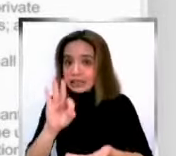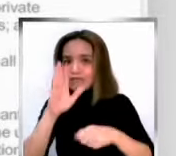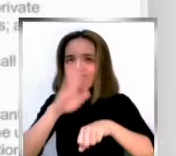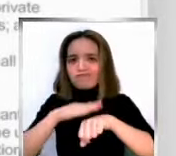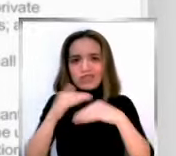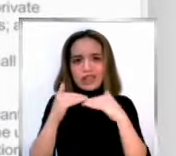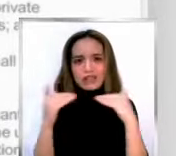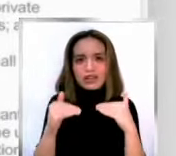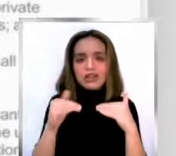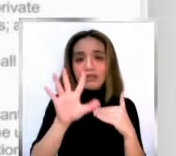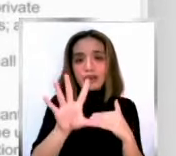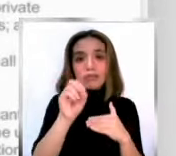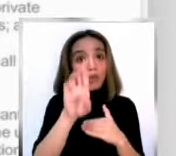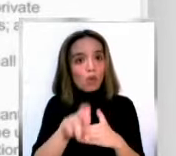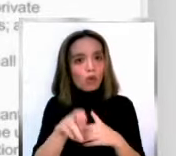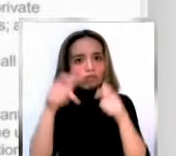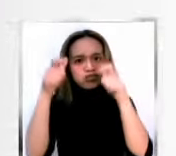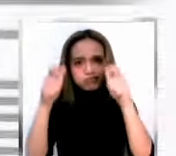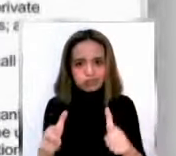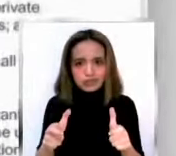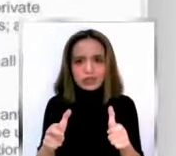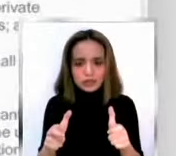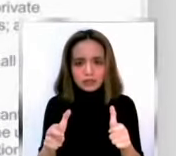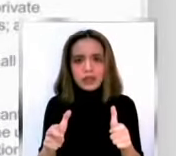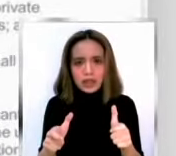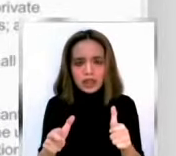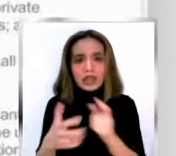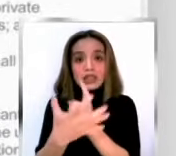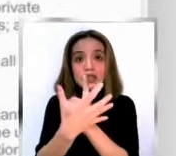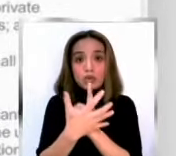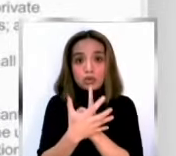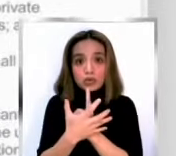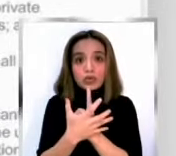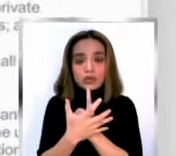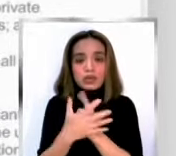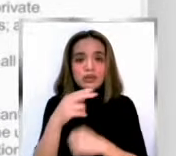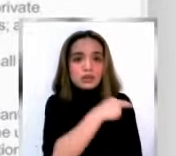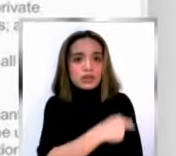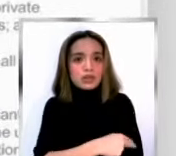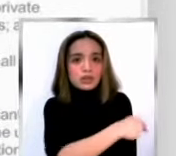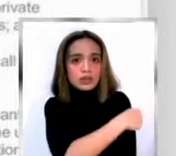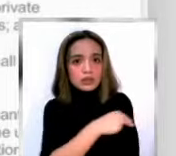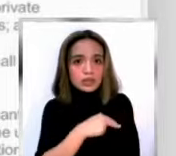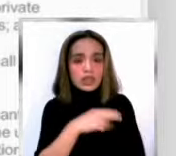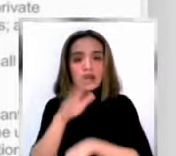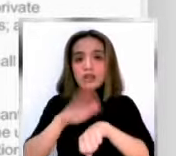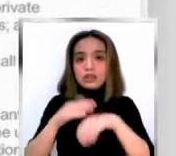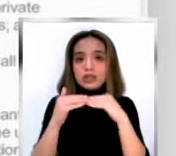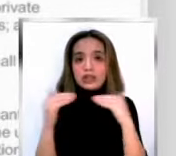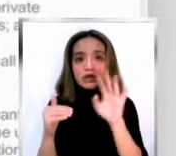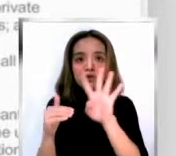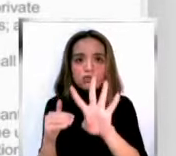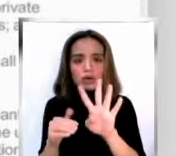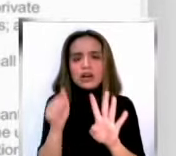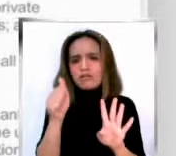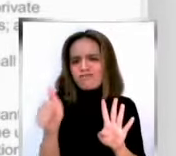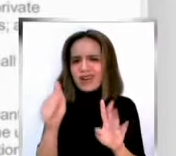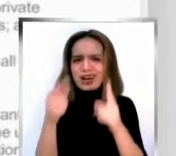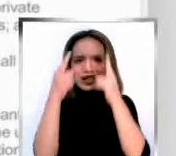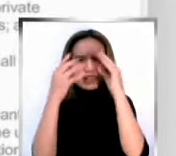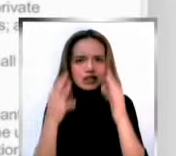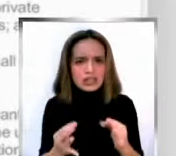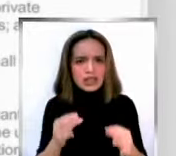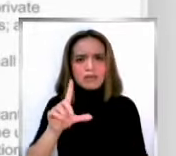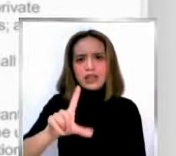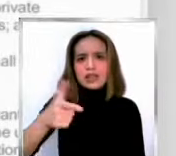lockdown, pati sa mga medical at quarantine facilities. Sa lugar na nasa ilalim ng Alert Level 4, Nasa desisyon ng LGU o mga pribadong establisimiento